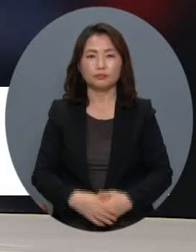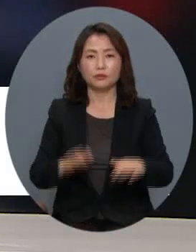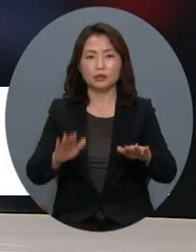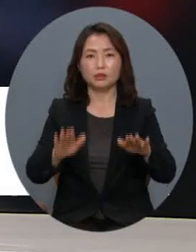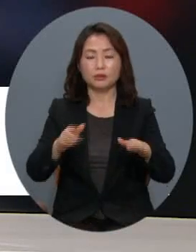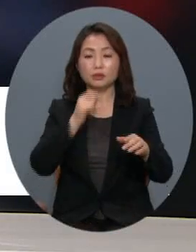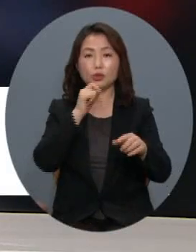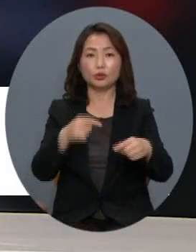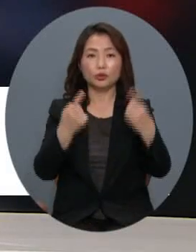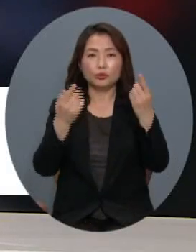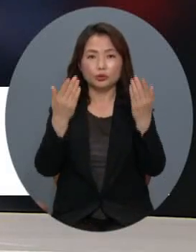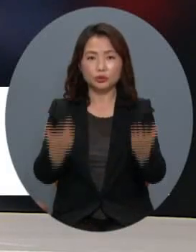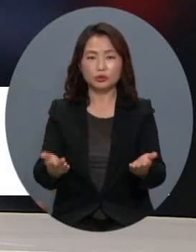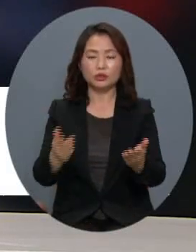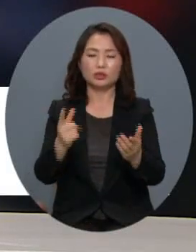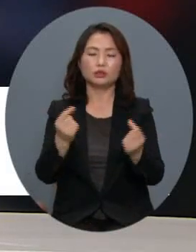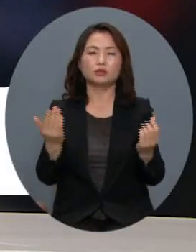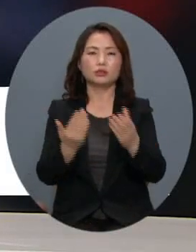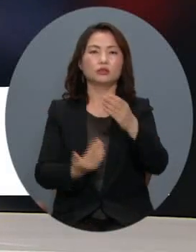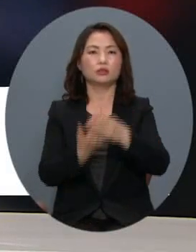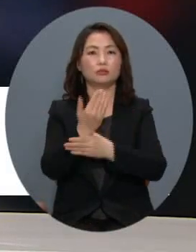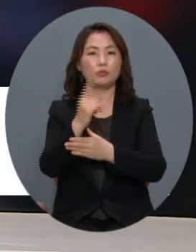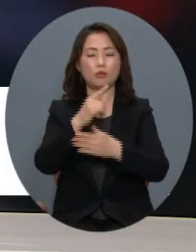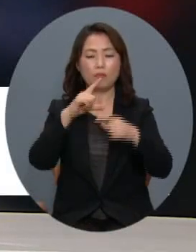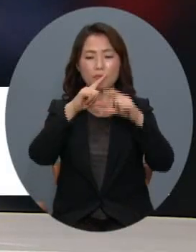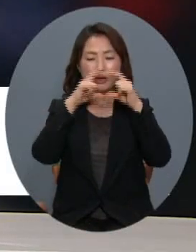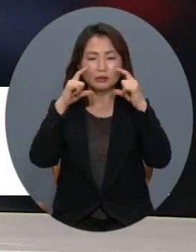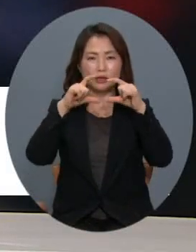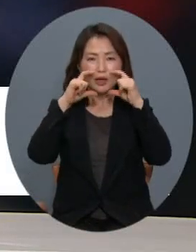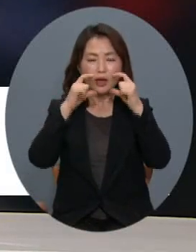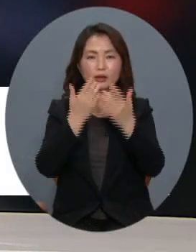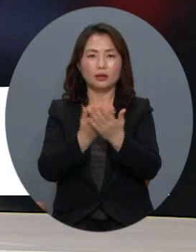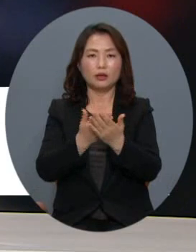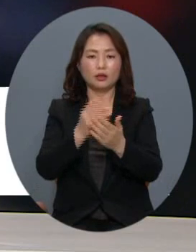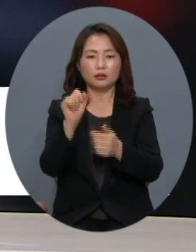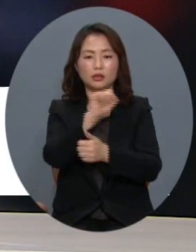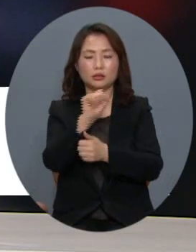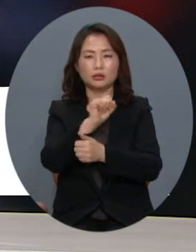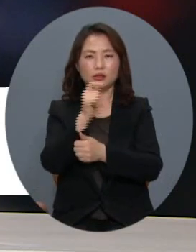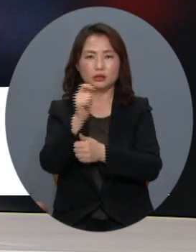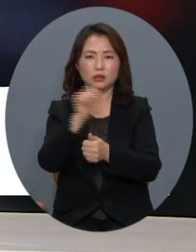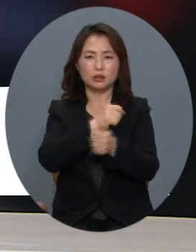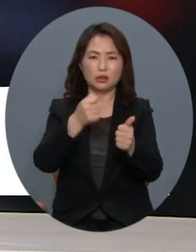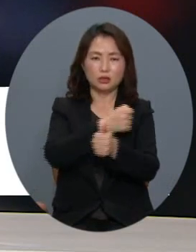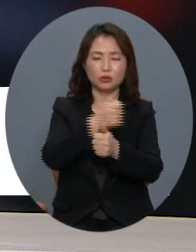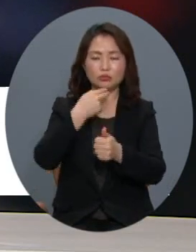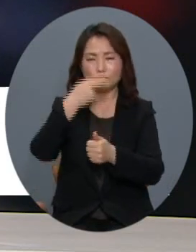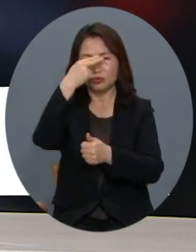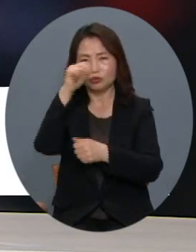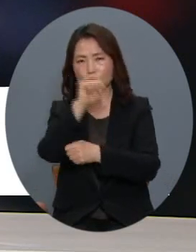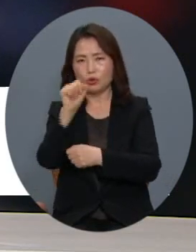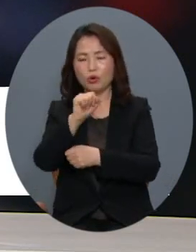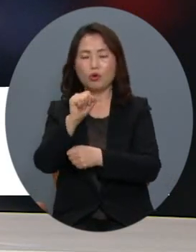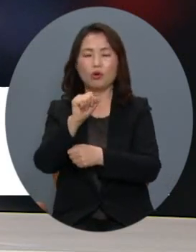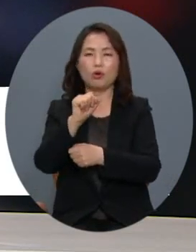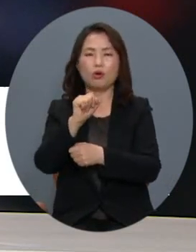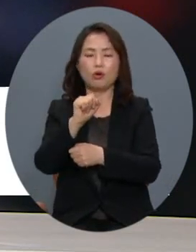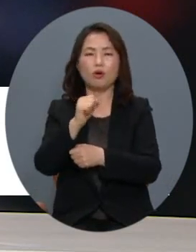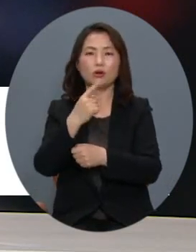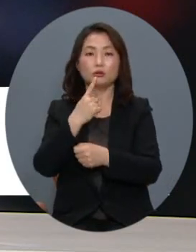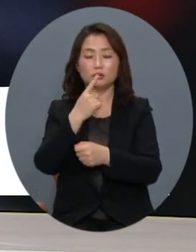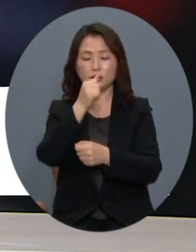이번 설 연휴 이런 일도 있었습니다 마스크를 써 달라는 택시기사를 때리거나 음주운전 논란에 휩싸인